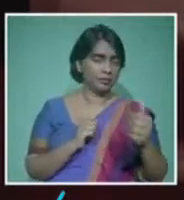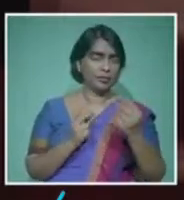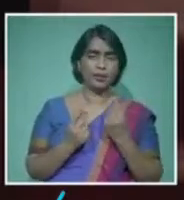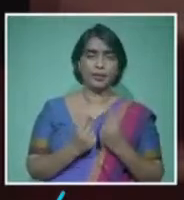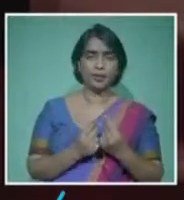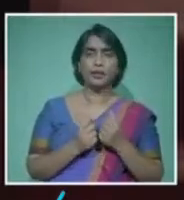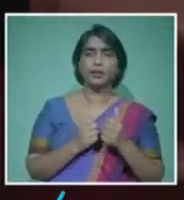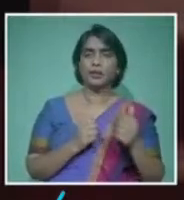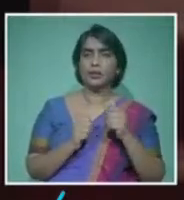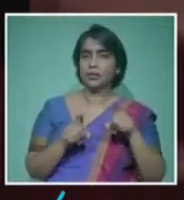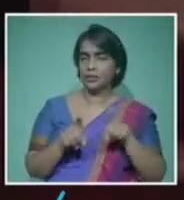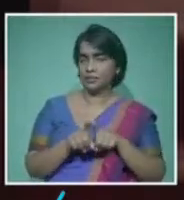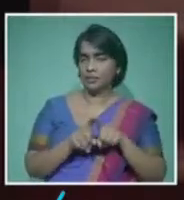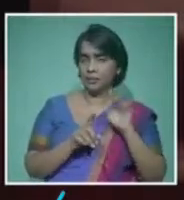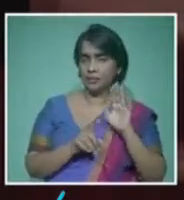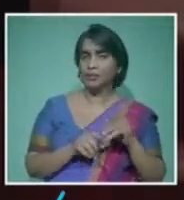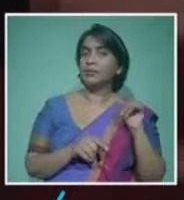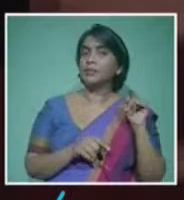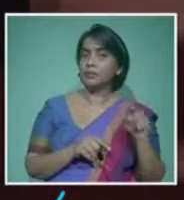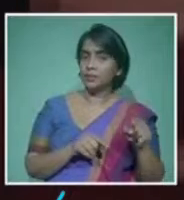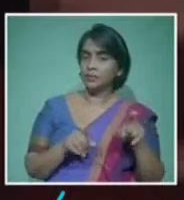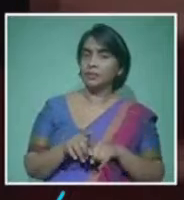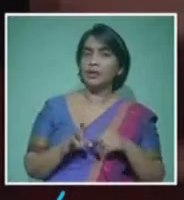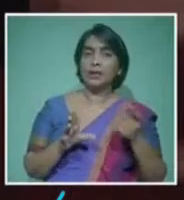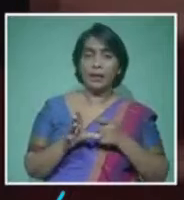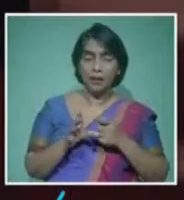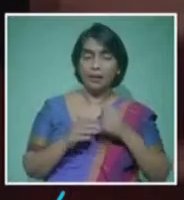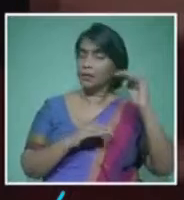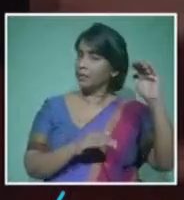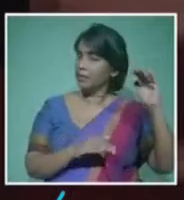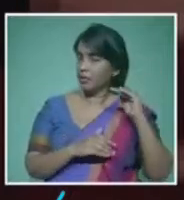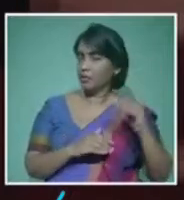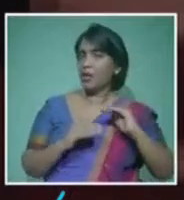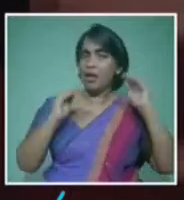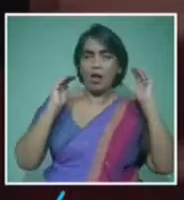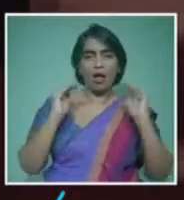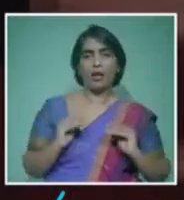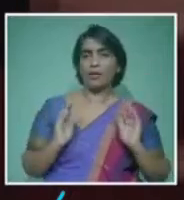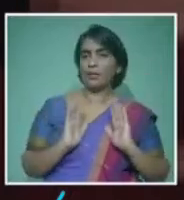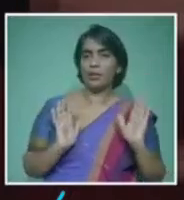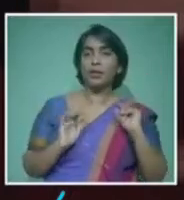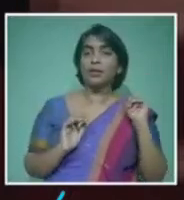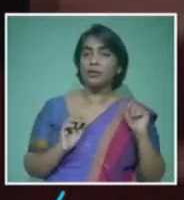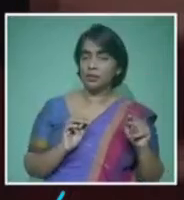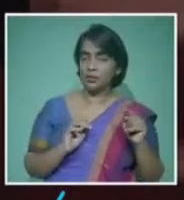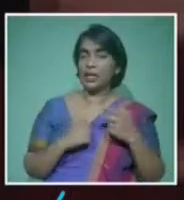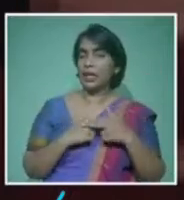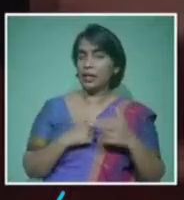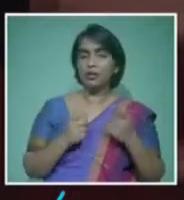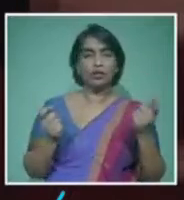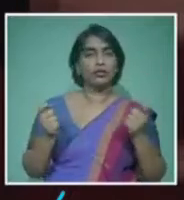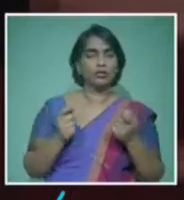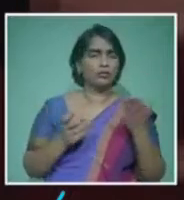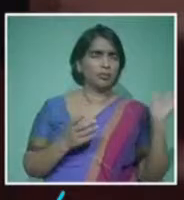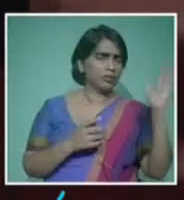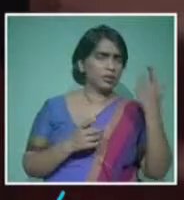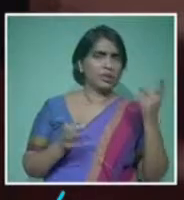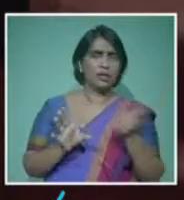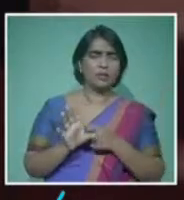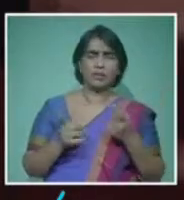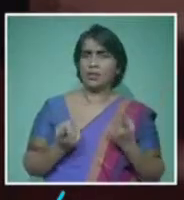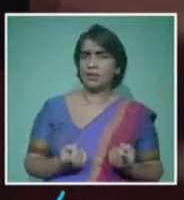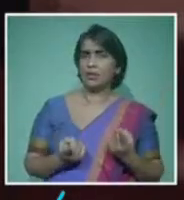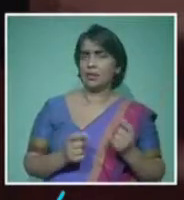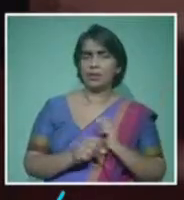කඩිනමින් ගැනීමට කටයුතු කරමින් පවතී. එසේම කිරිපිටි ආනයන සීමා කර නොමැති බැවින් මේ හේතුවෙන් වෙළඳපොළ තුළ කිසිසේත්ම කිරිපිටි